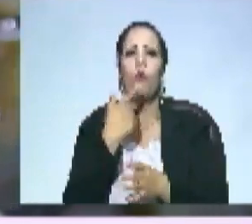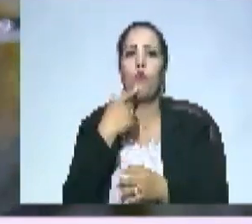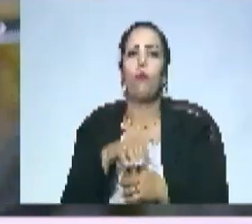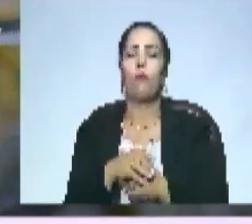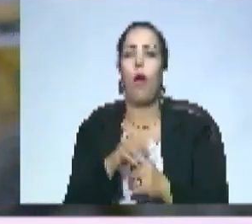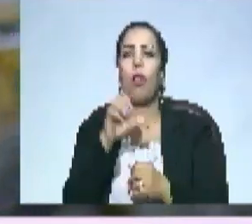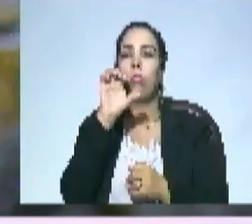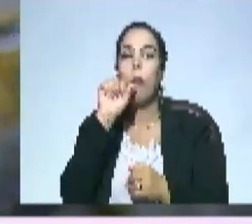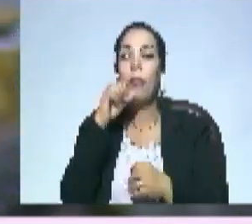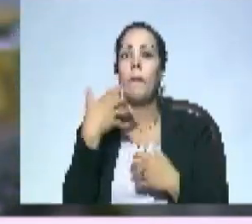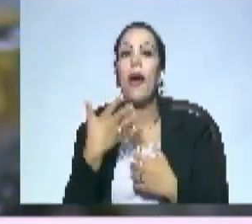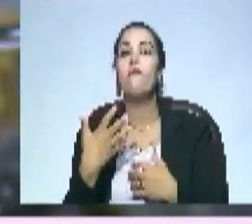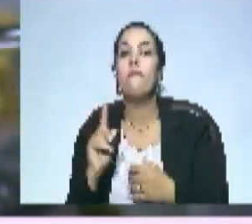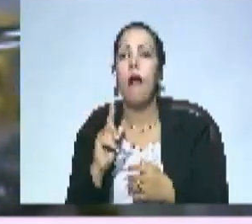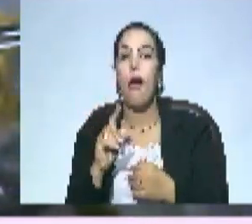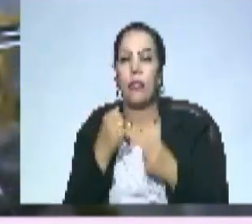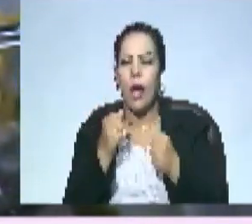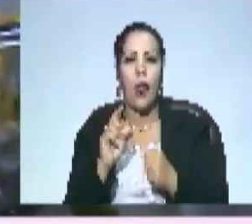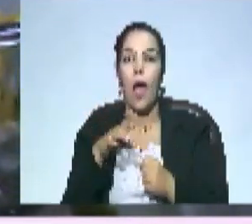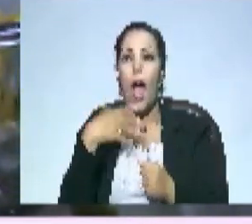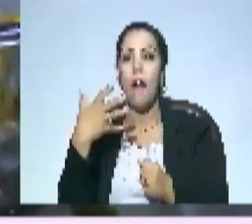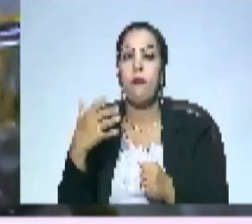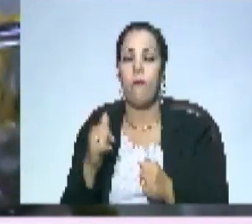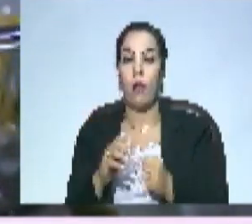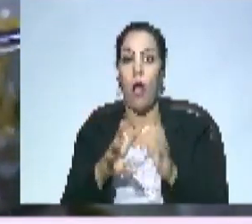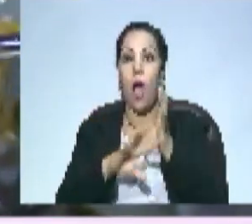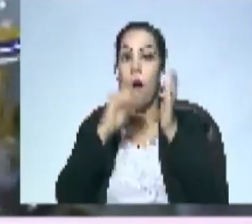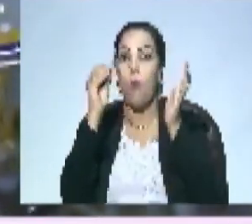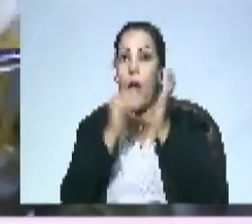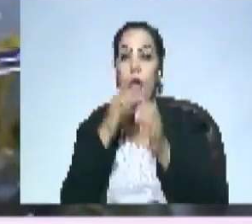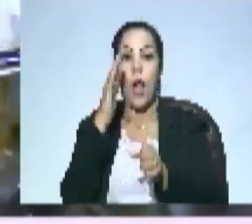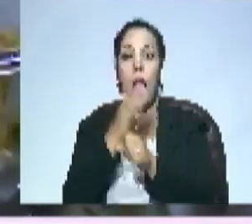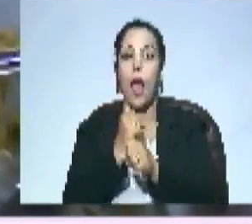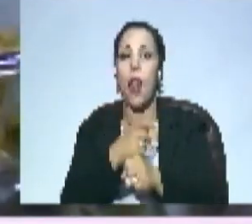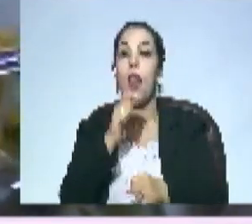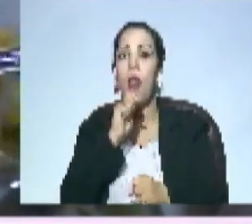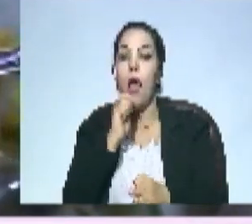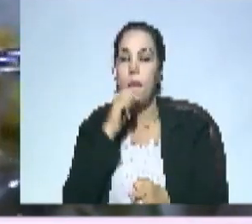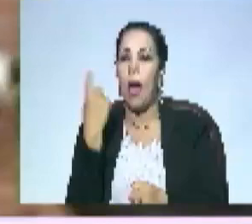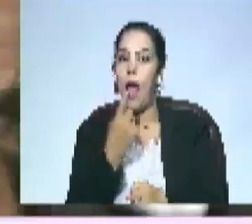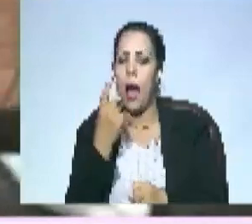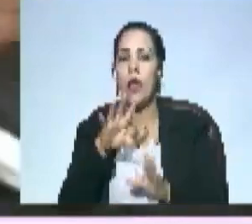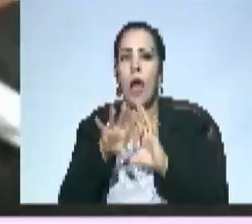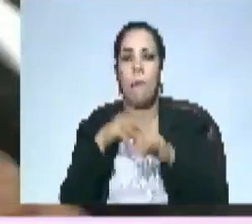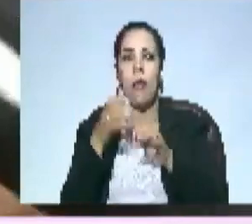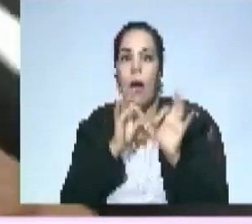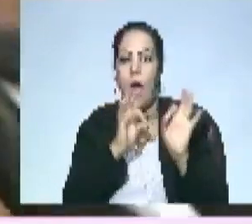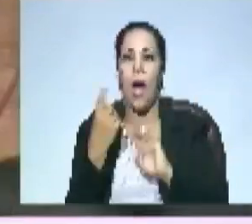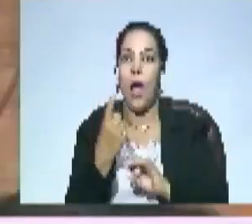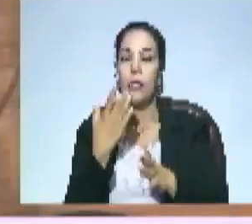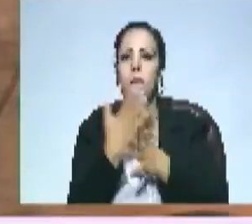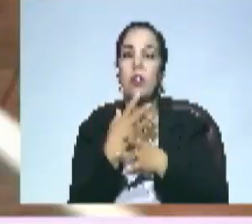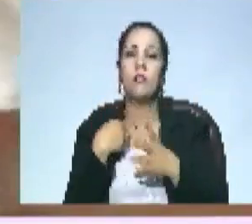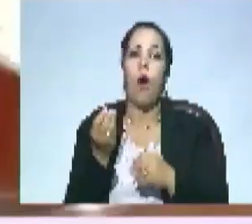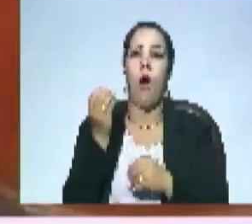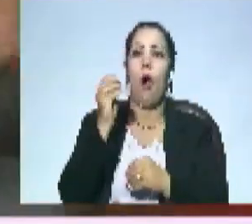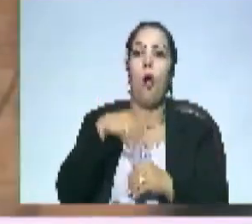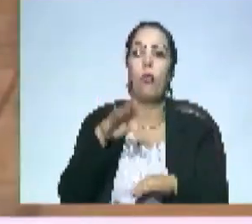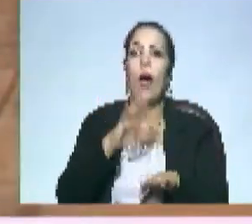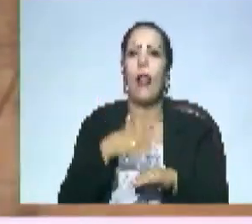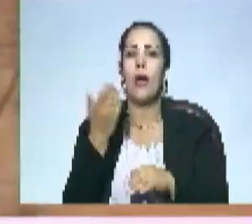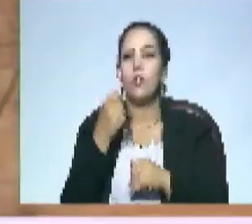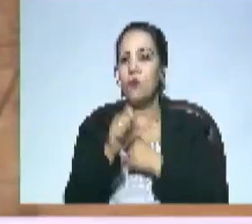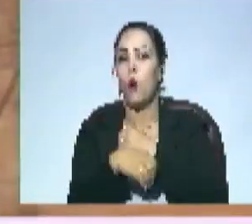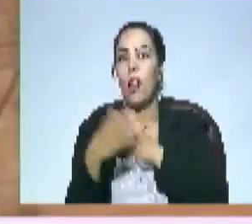طماطم يبقى اول حاجه تعصيج اللحمه عادي جدا زي ما حضراتكم بتعملوها عادي بس الف حاطت عليها ال البنه